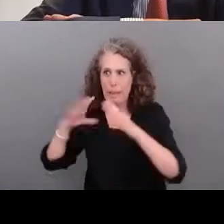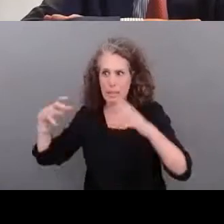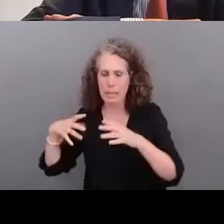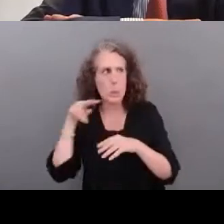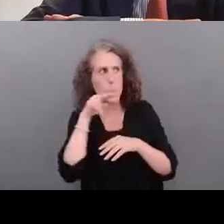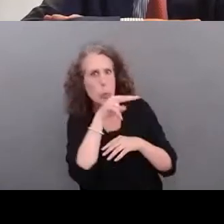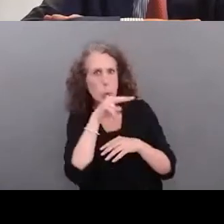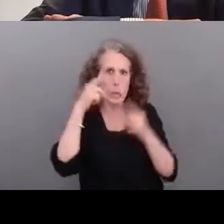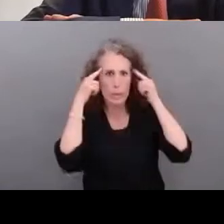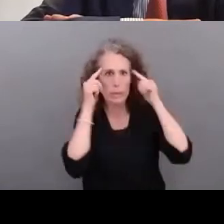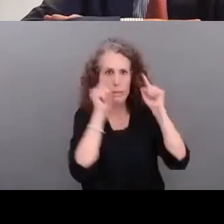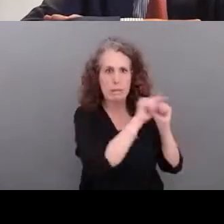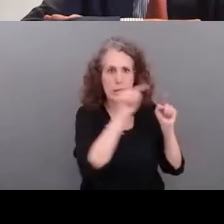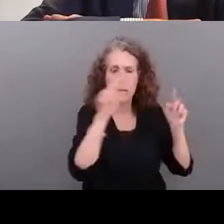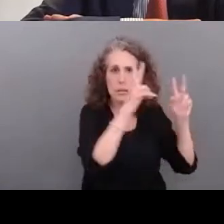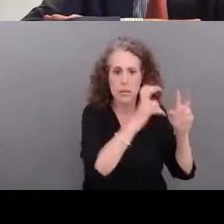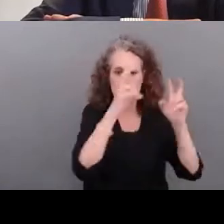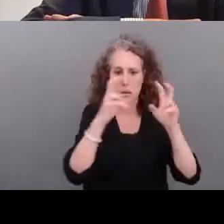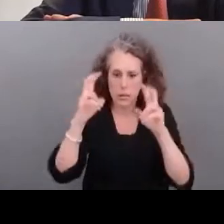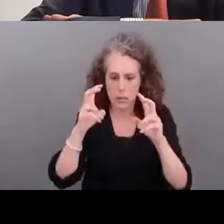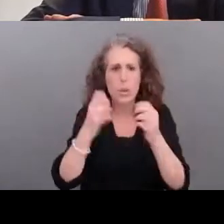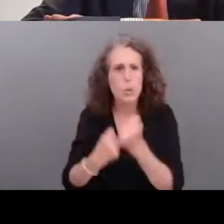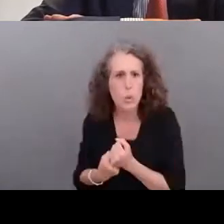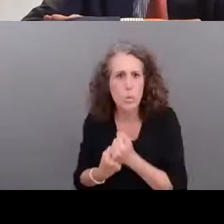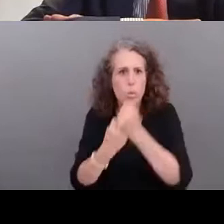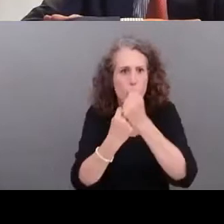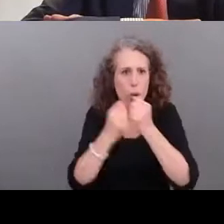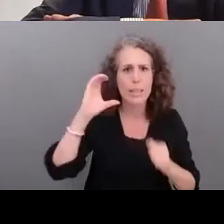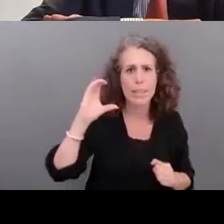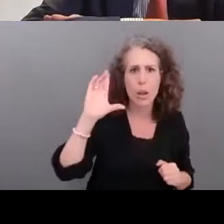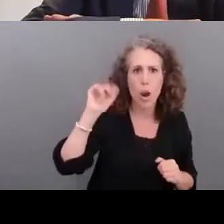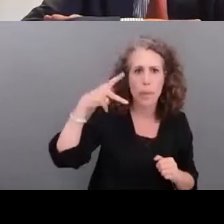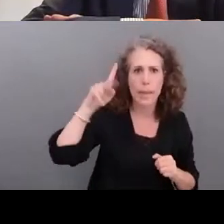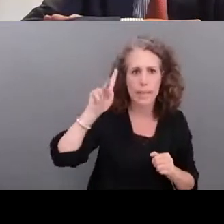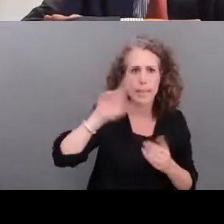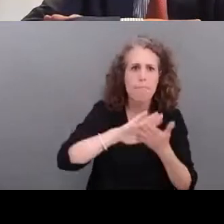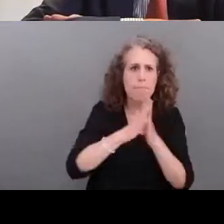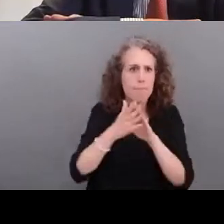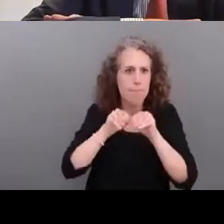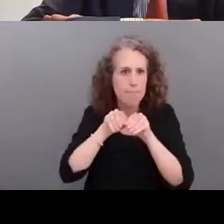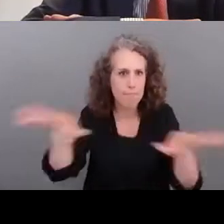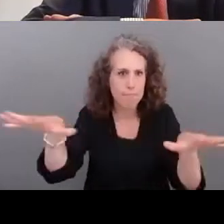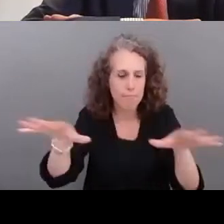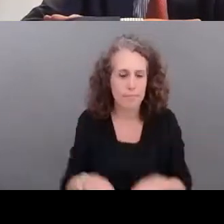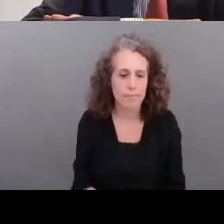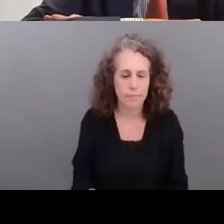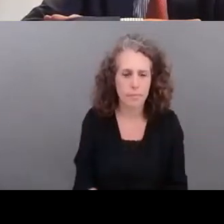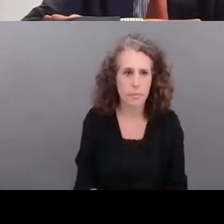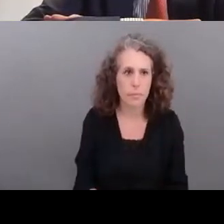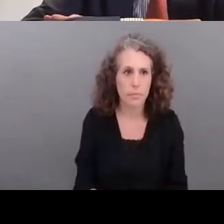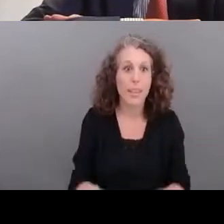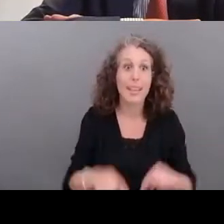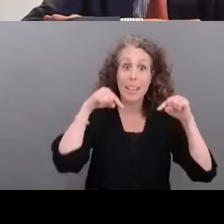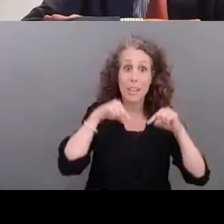mouvement et en plus de réaliser le progrès de mise en œuvre CRPD. Le forum